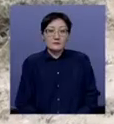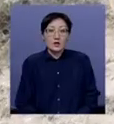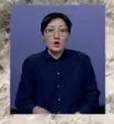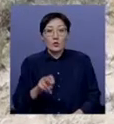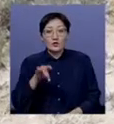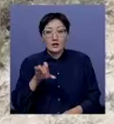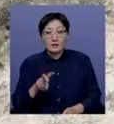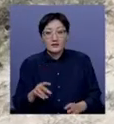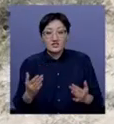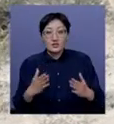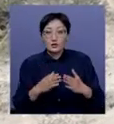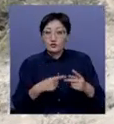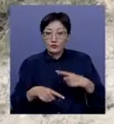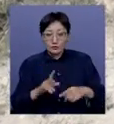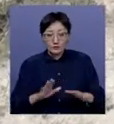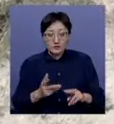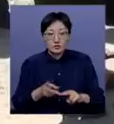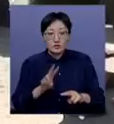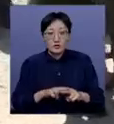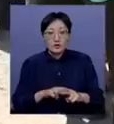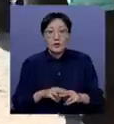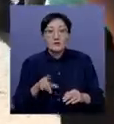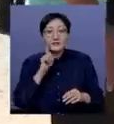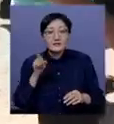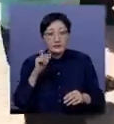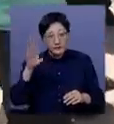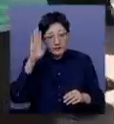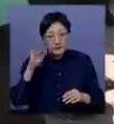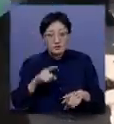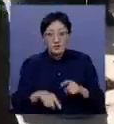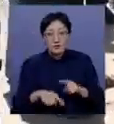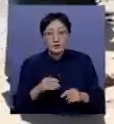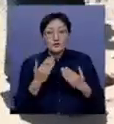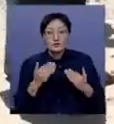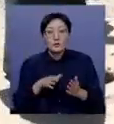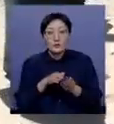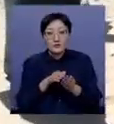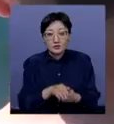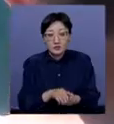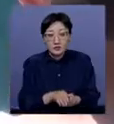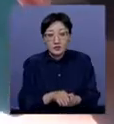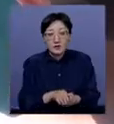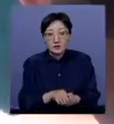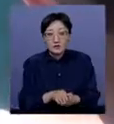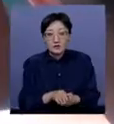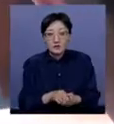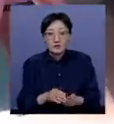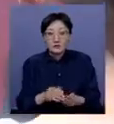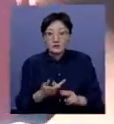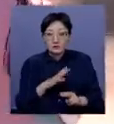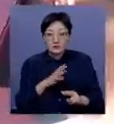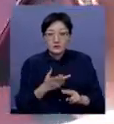Оралбек енді үйге оралмайды. Буыны қатаймаған баланы туыстары бақилық сапарға аттандырып, жер қойнауына